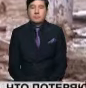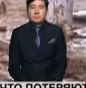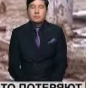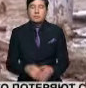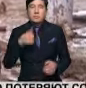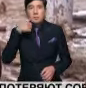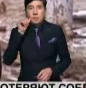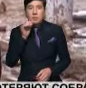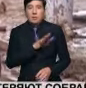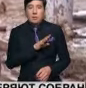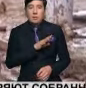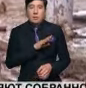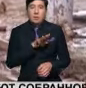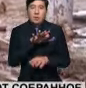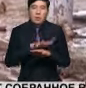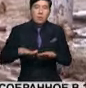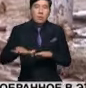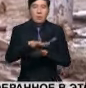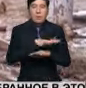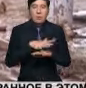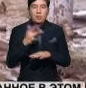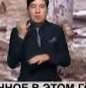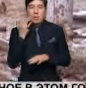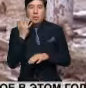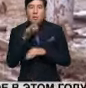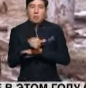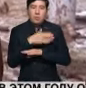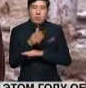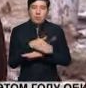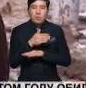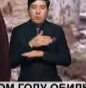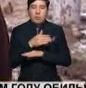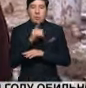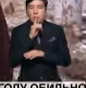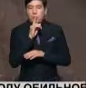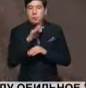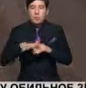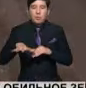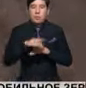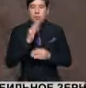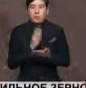Вчера здесь было полно людей, а сегодня по-прежнему пусто. Царит полное запустение.